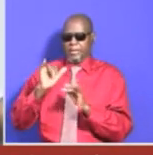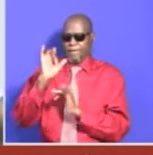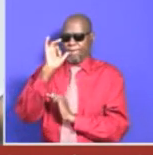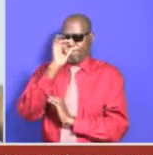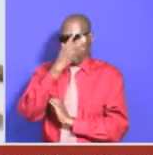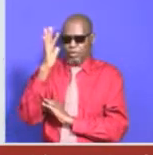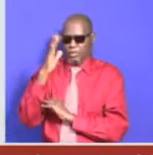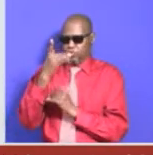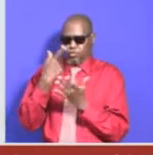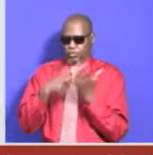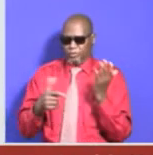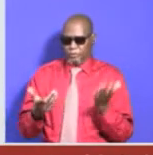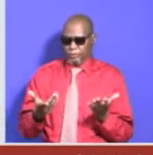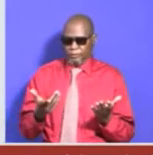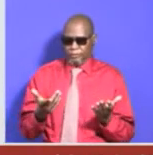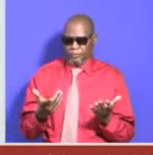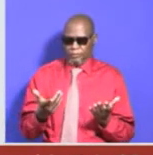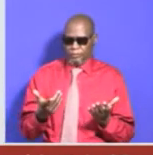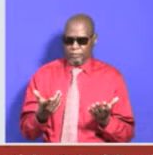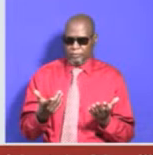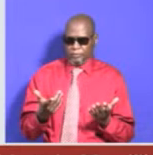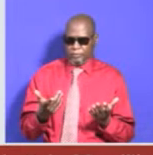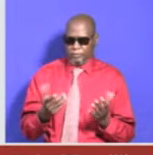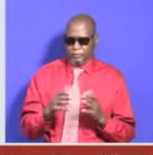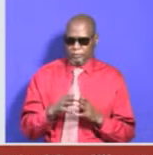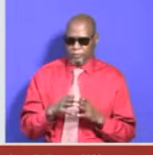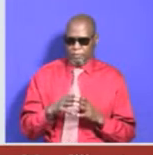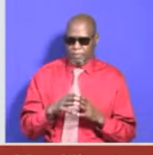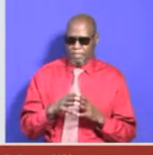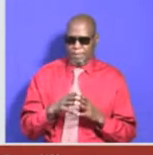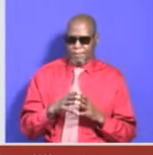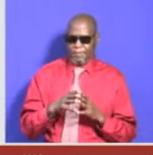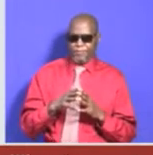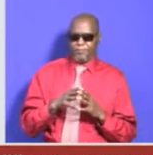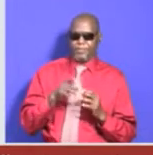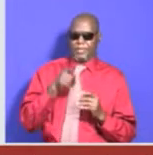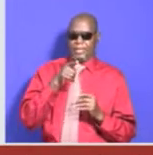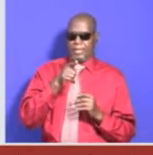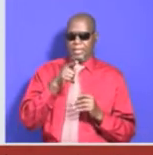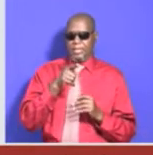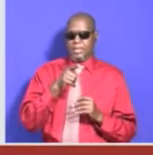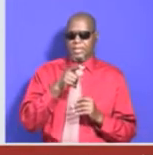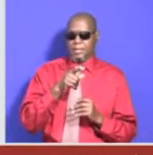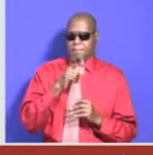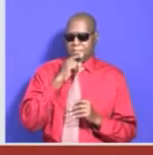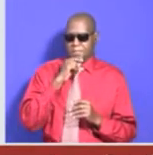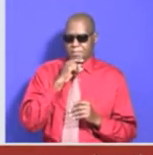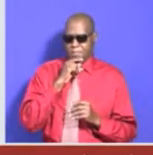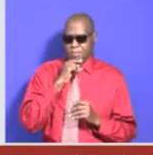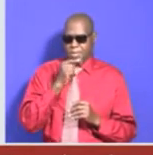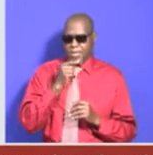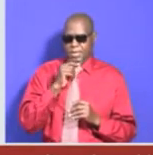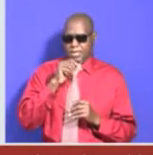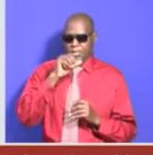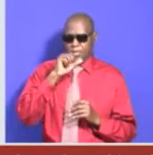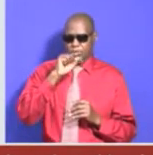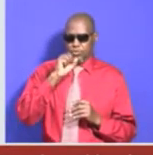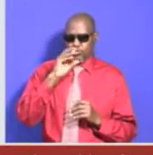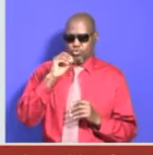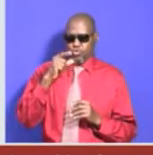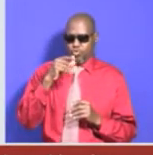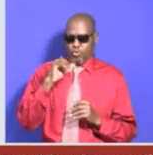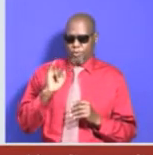Mtabaki msituni? Sasa hii kijana ya Sugoi, kama alishinda